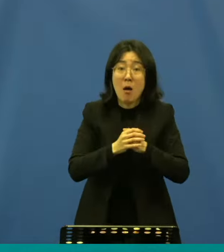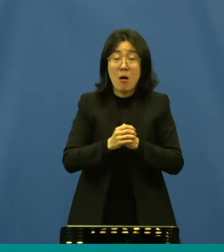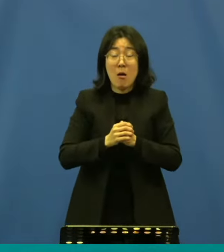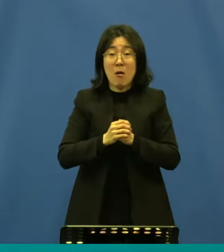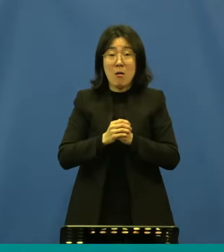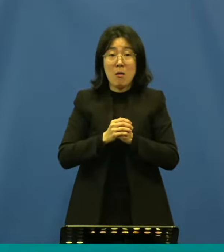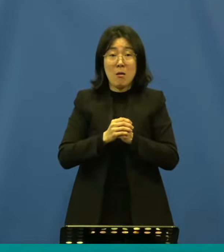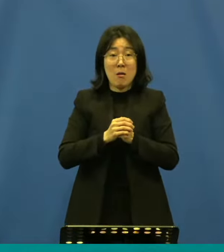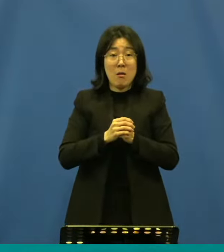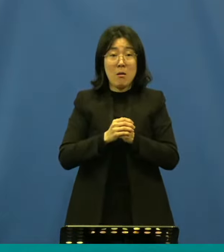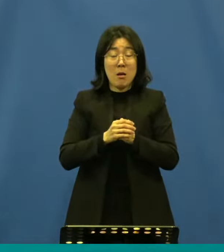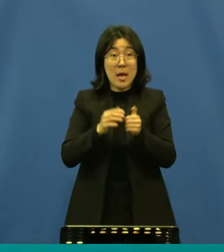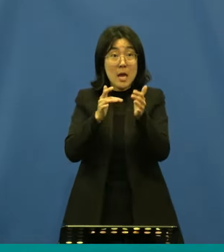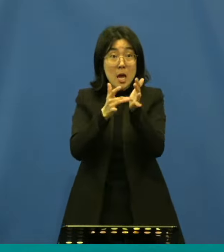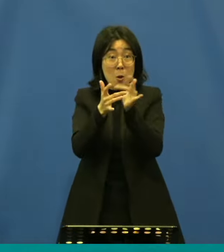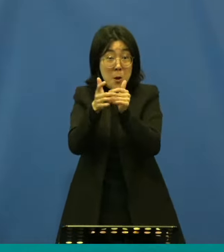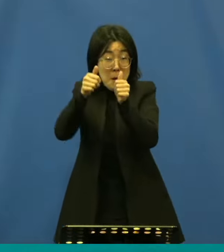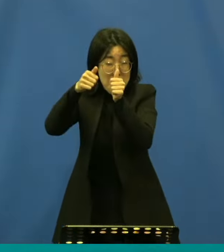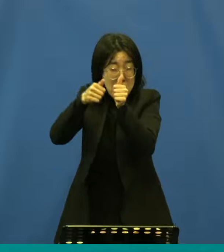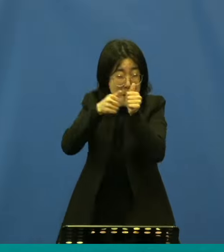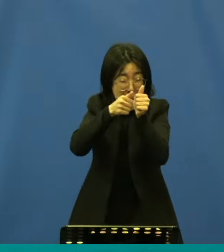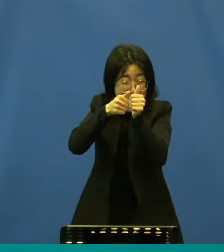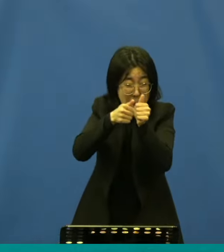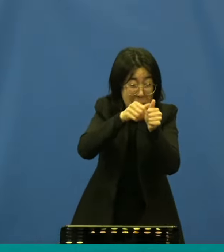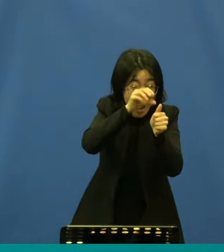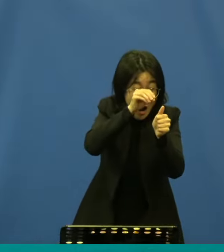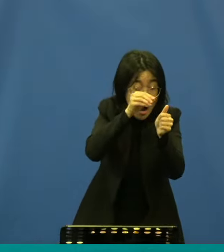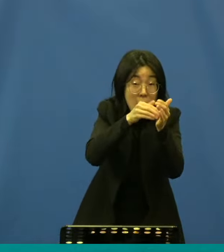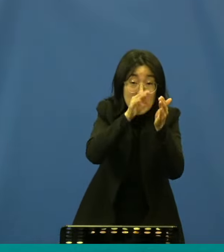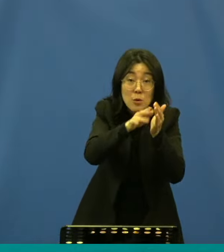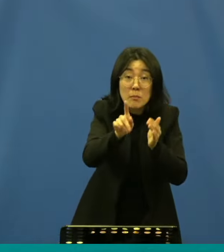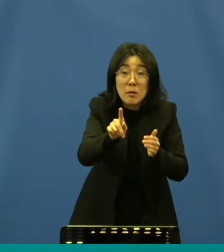근데 여러분, 예수님 따라다니는 내내 사고칩니다.